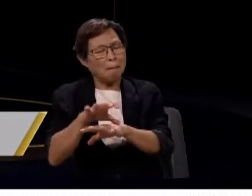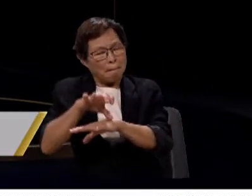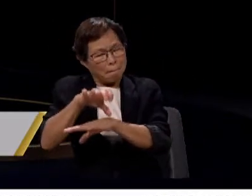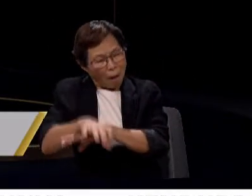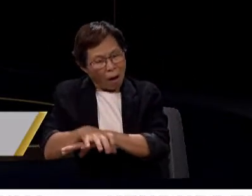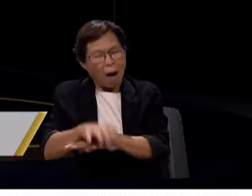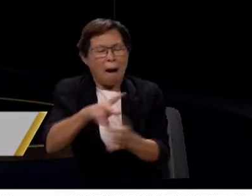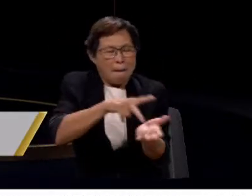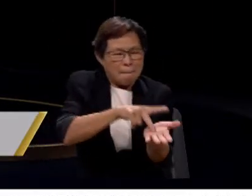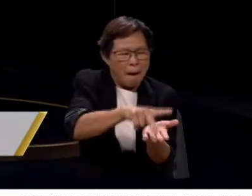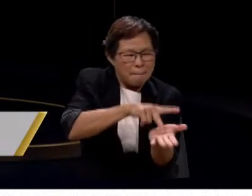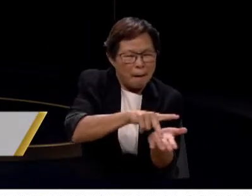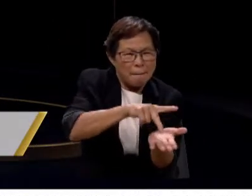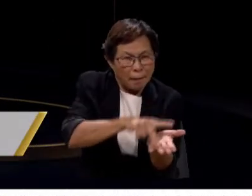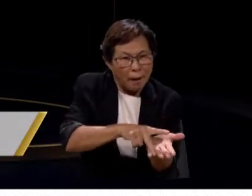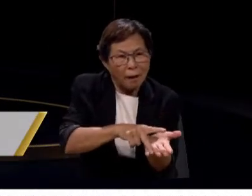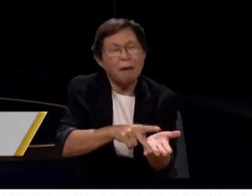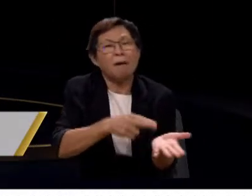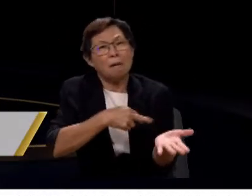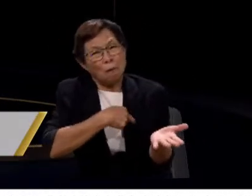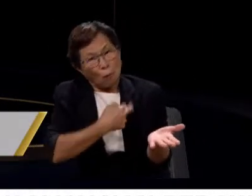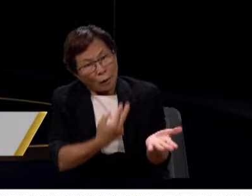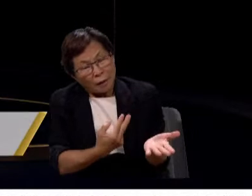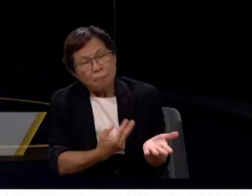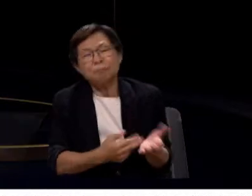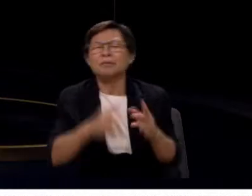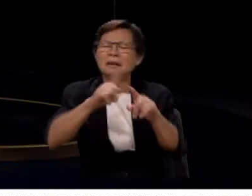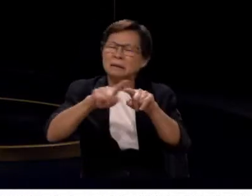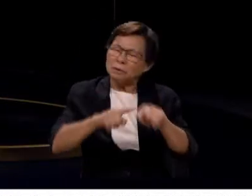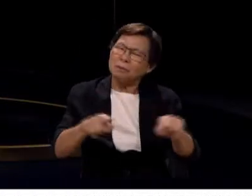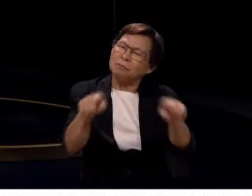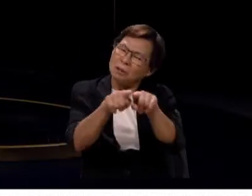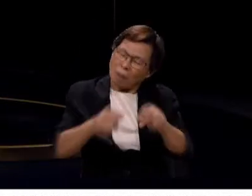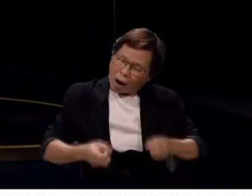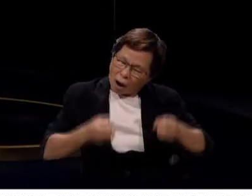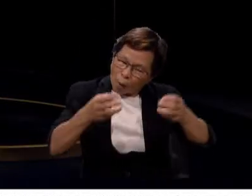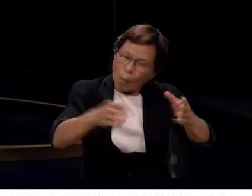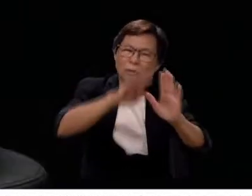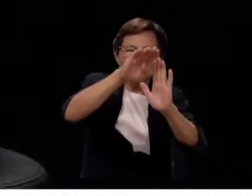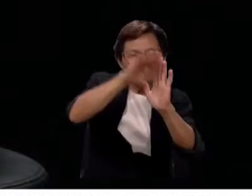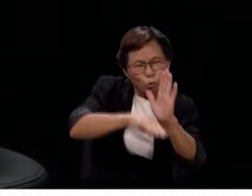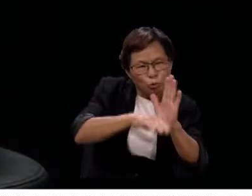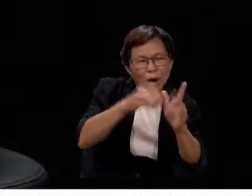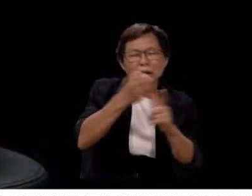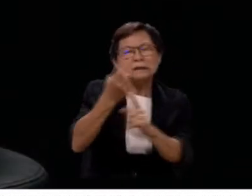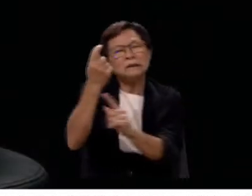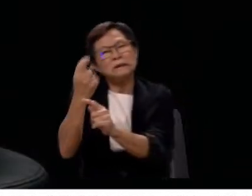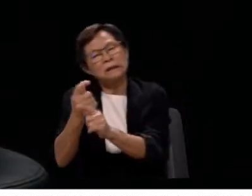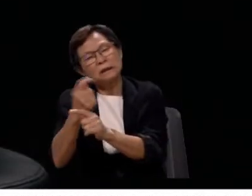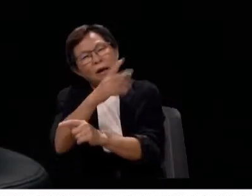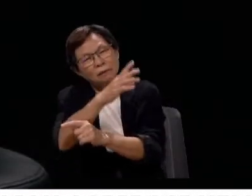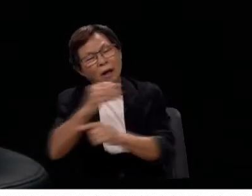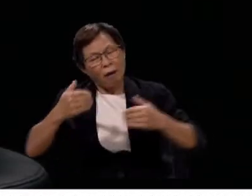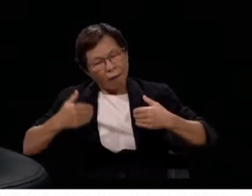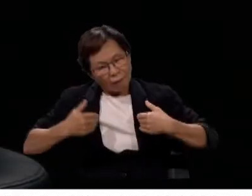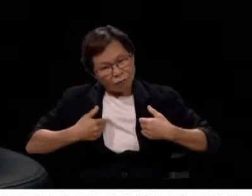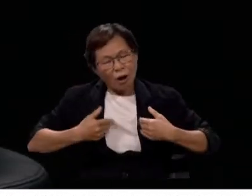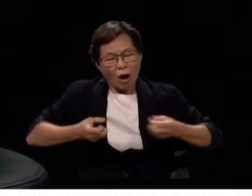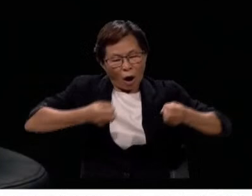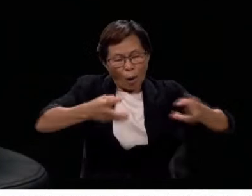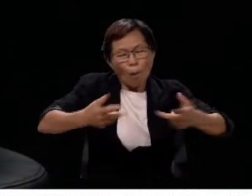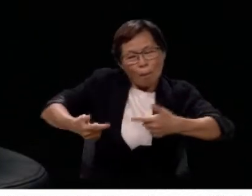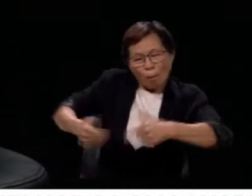terpaksa membayar pampasan gitu juga Hehehe lain ada yang berlaku penurunan ada yang dikekalkan malahan ada juga